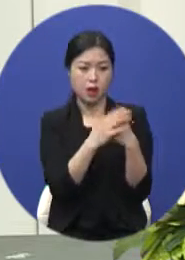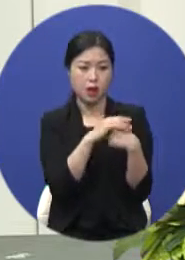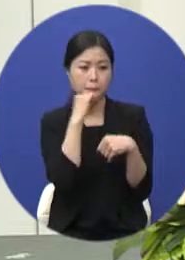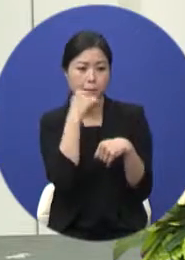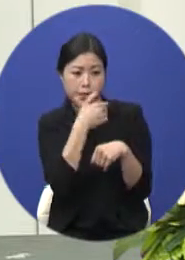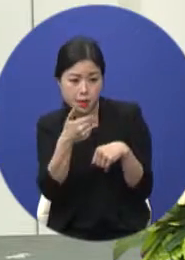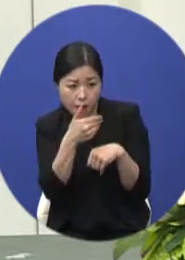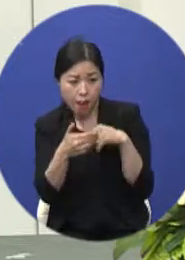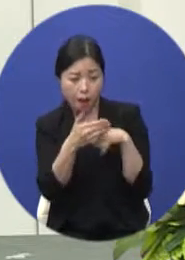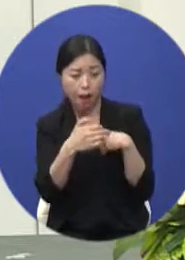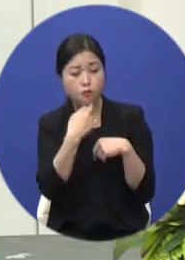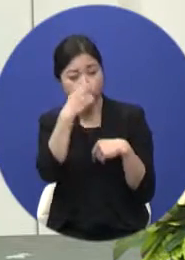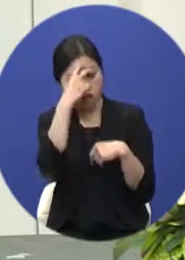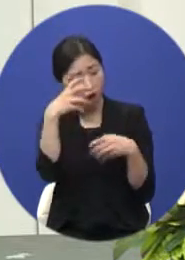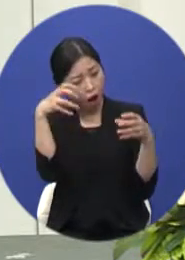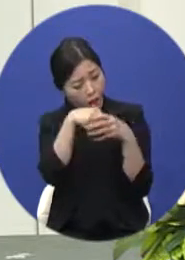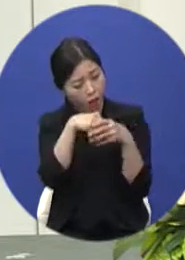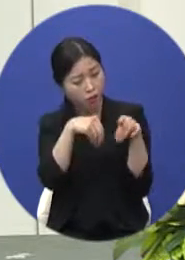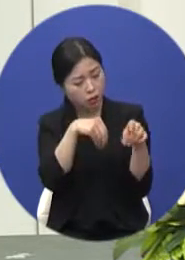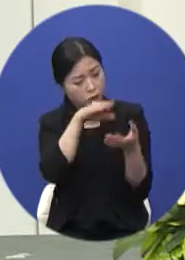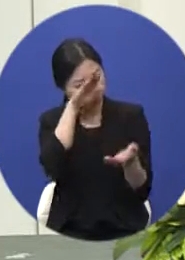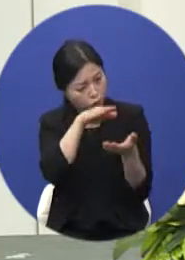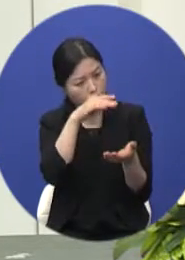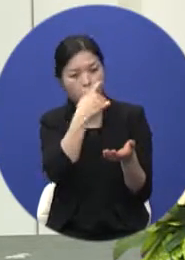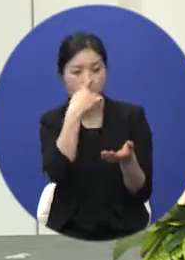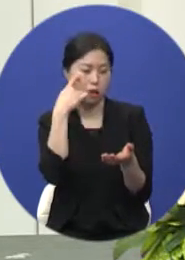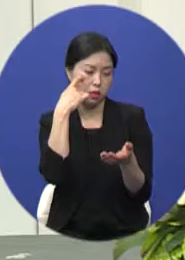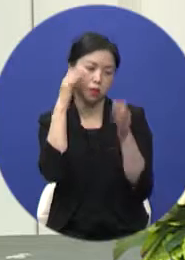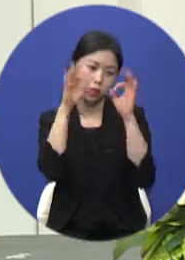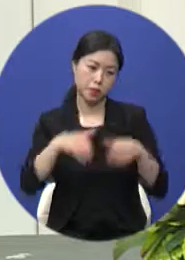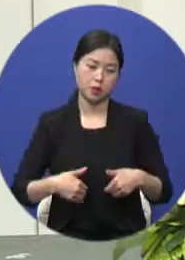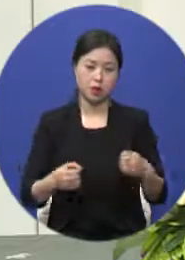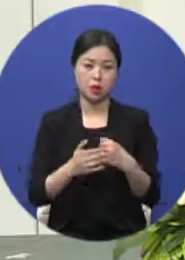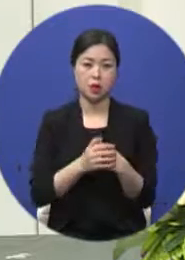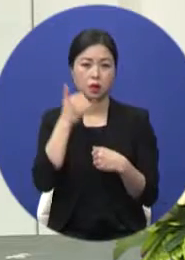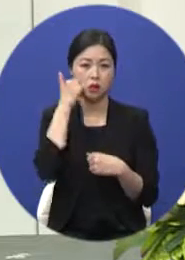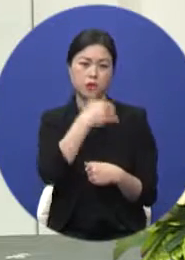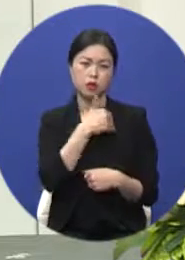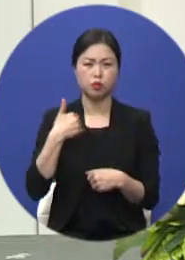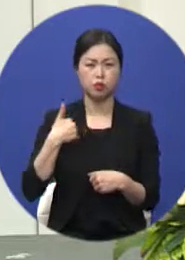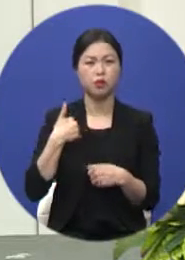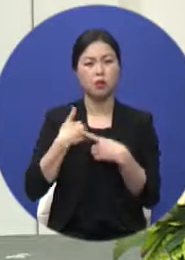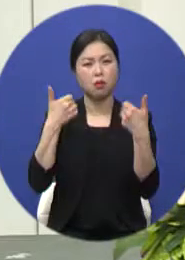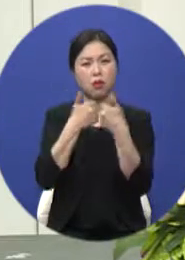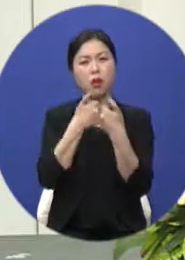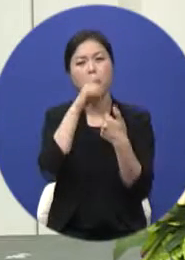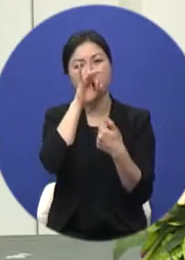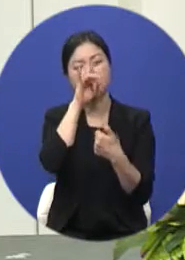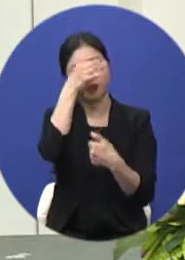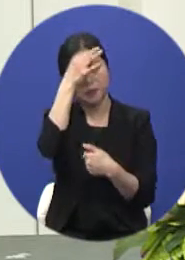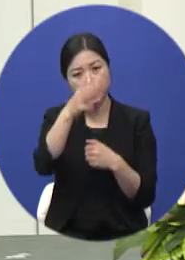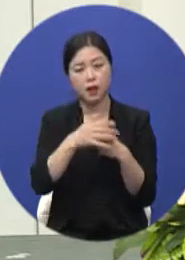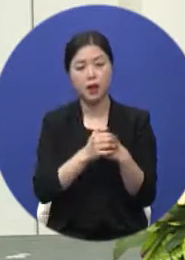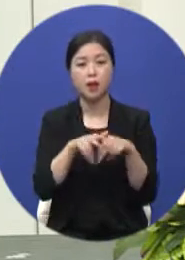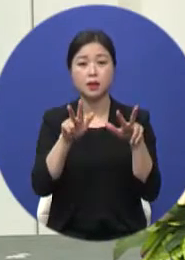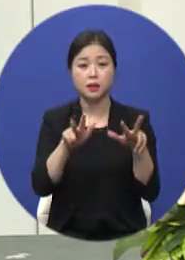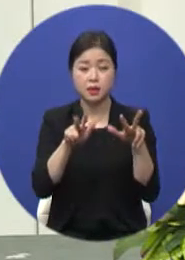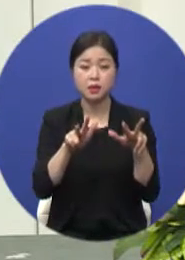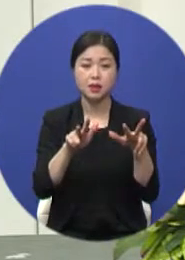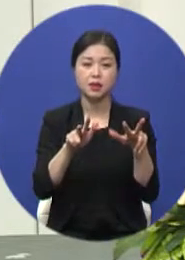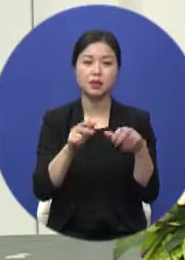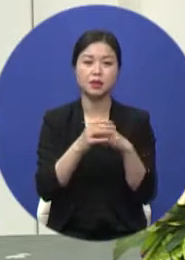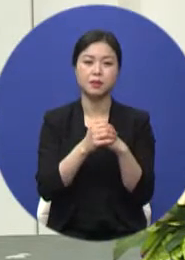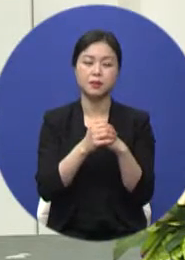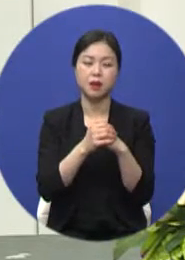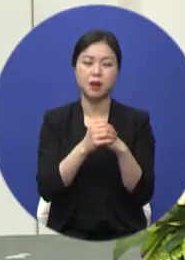되겠고요. 네. 우리 지금 전화 주신 분 상담은 충분히 못 해드려 죄송하고 이게 이제 생방송이고 방송이다 보니까